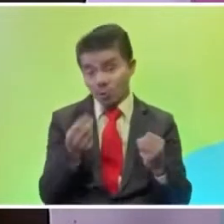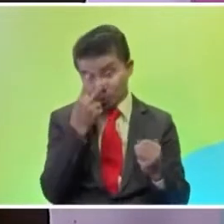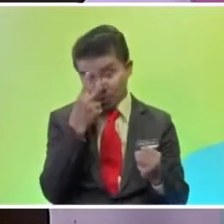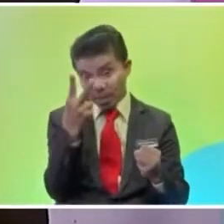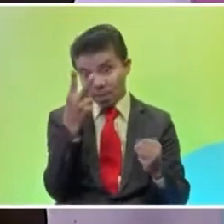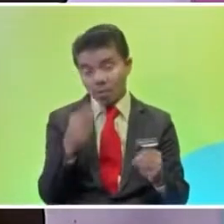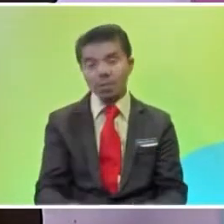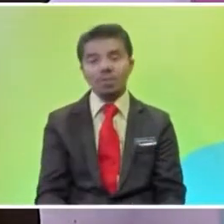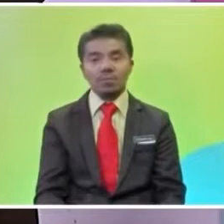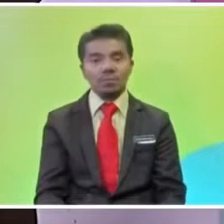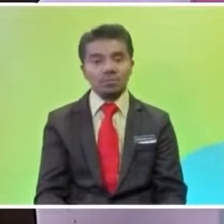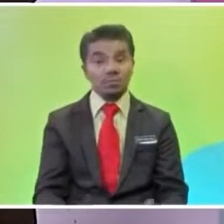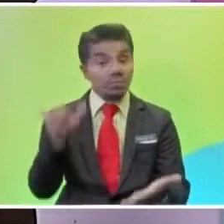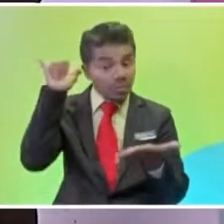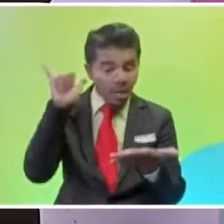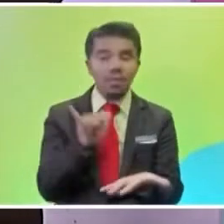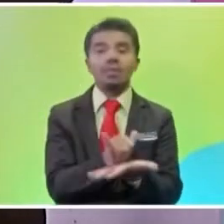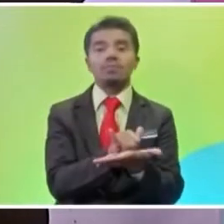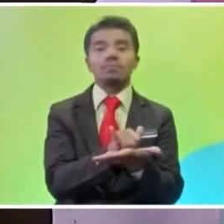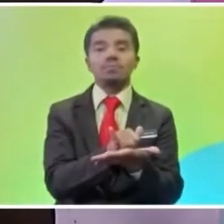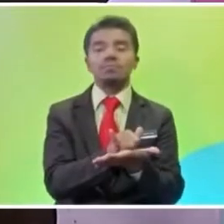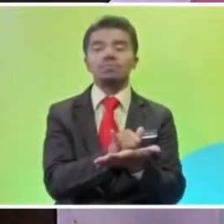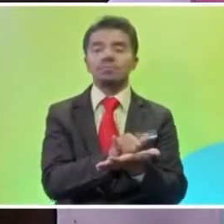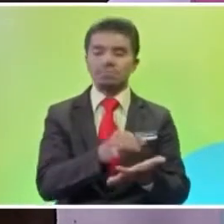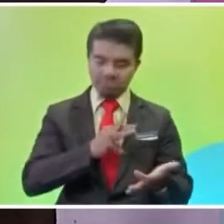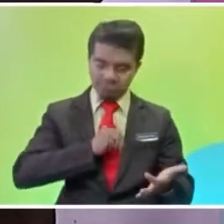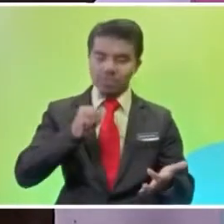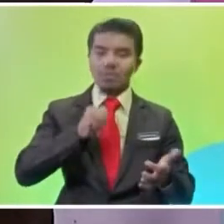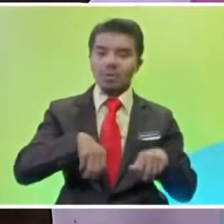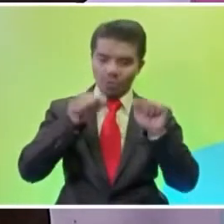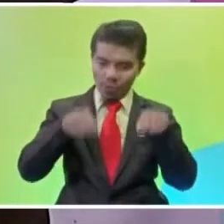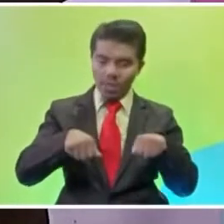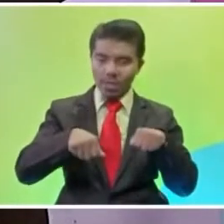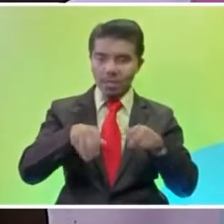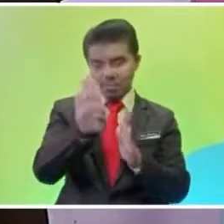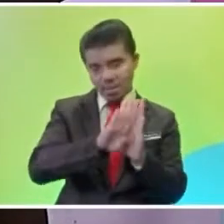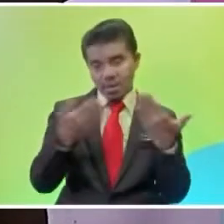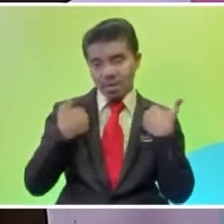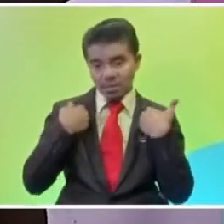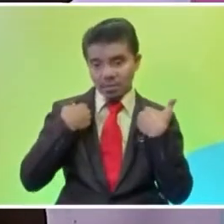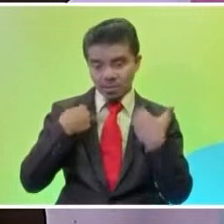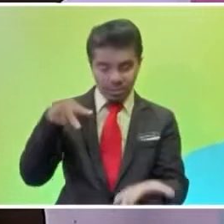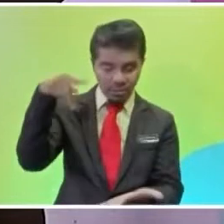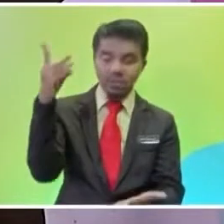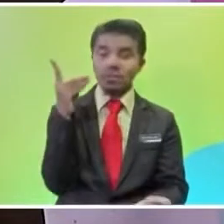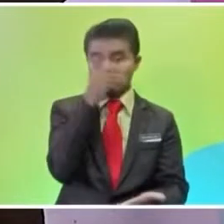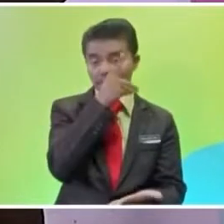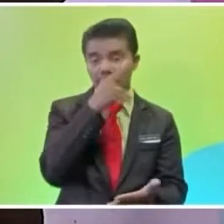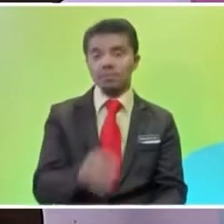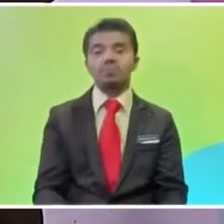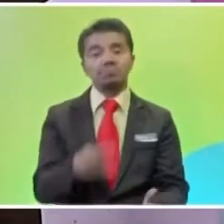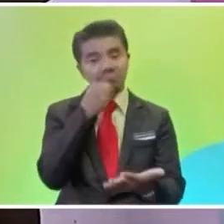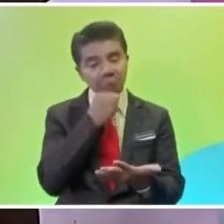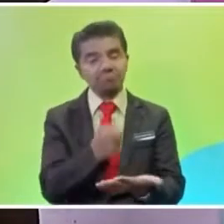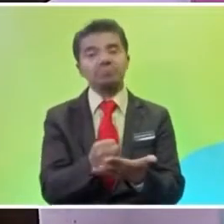lihat keyakinan mereka oke mereka berada di hadapan itu salah satu hina yang paling bagus demikian